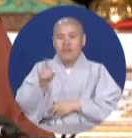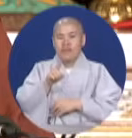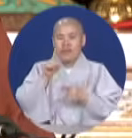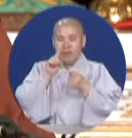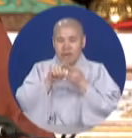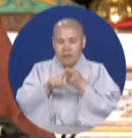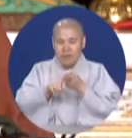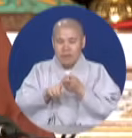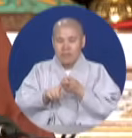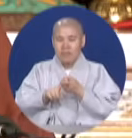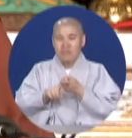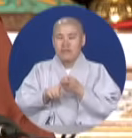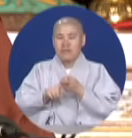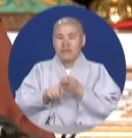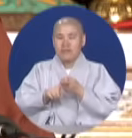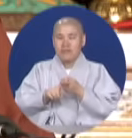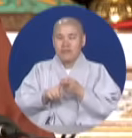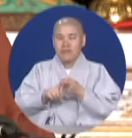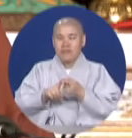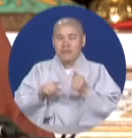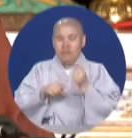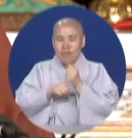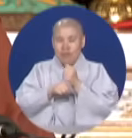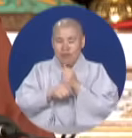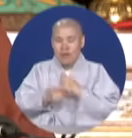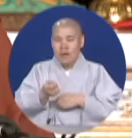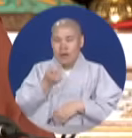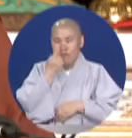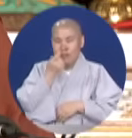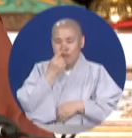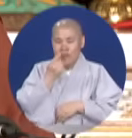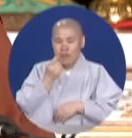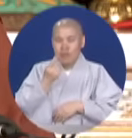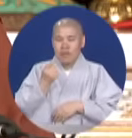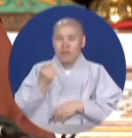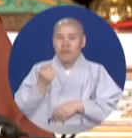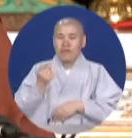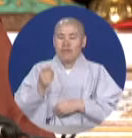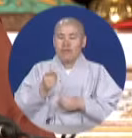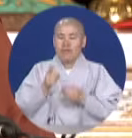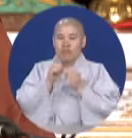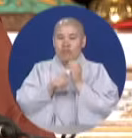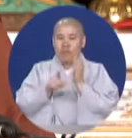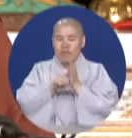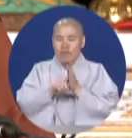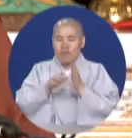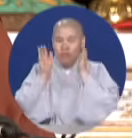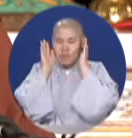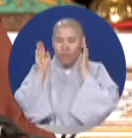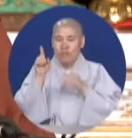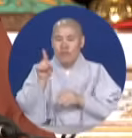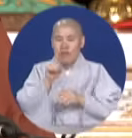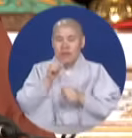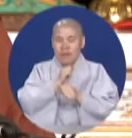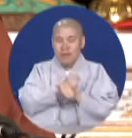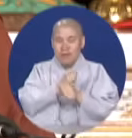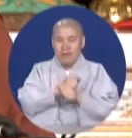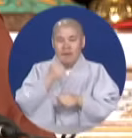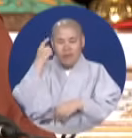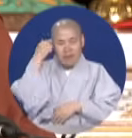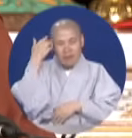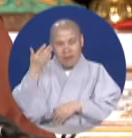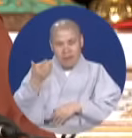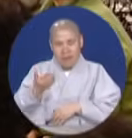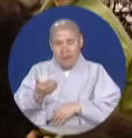무엇에 대하여 이거는 과학불교학이고 불교 공부 어떻게 할꼬 이래서 자꾸 탐구에 들어가는 건